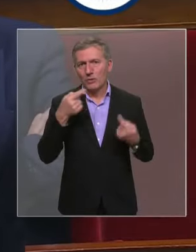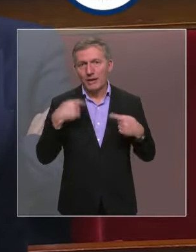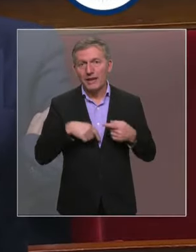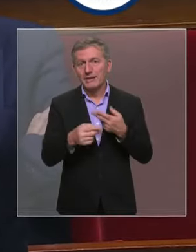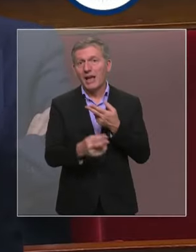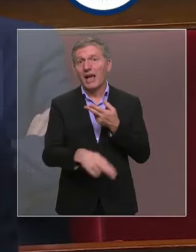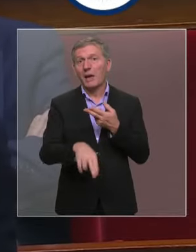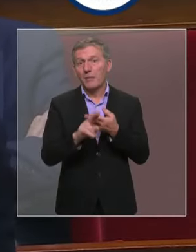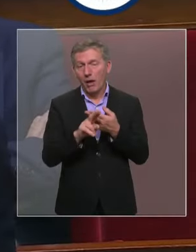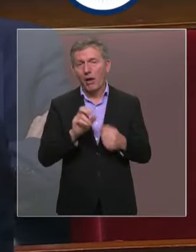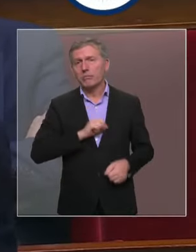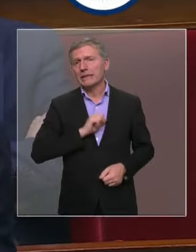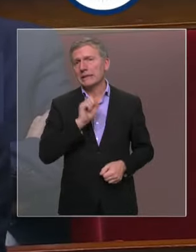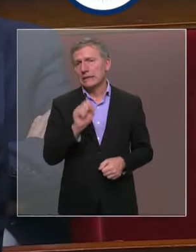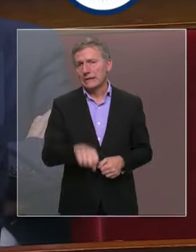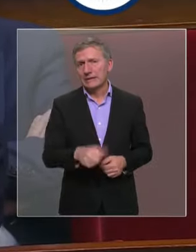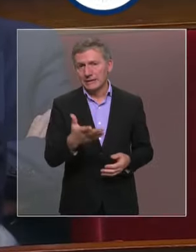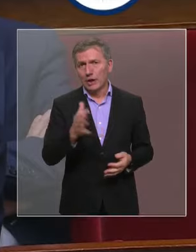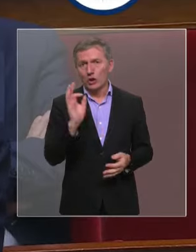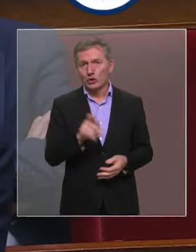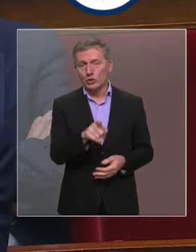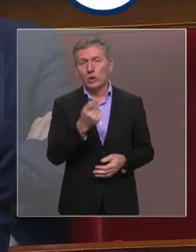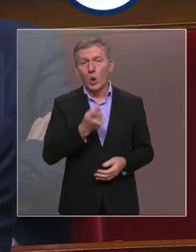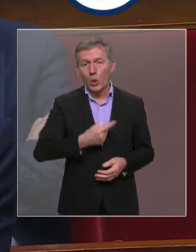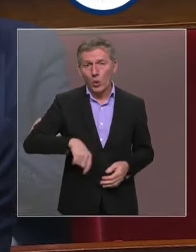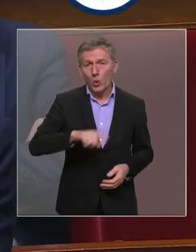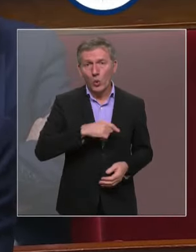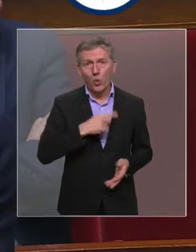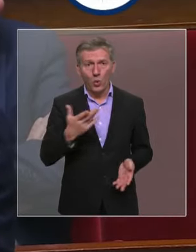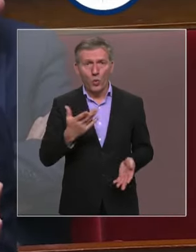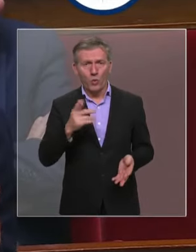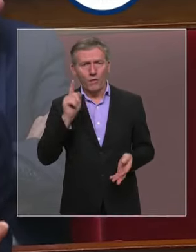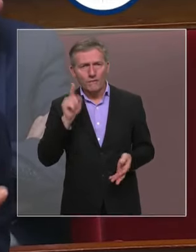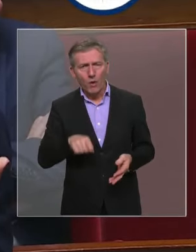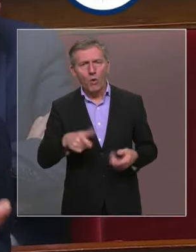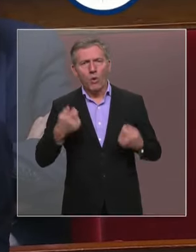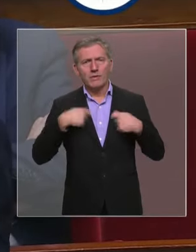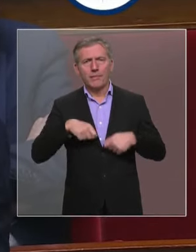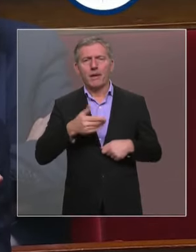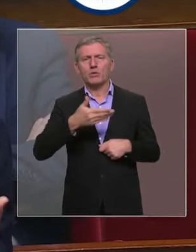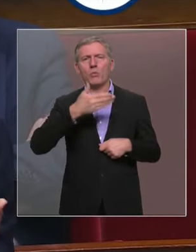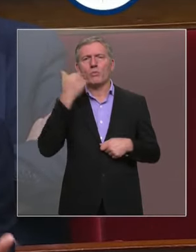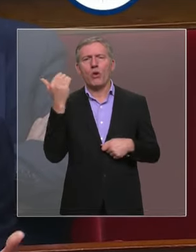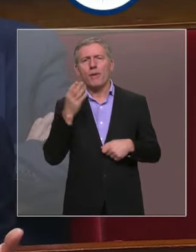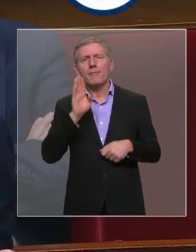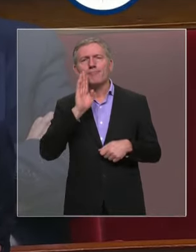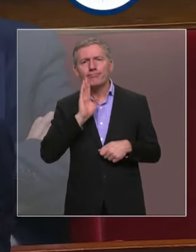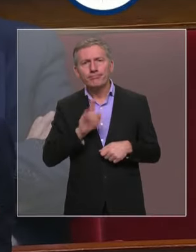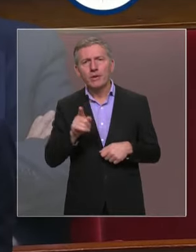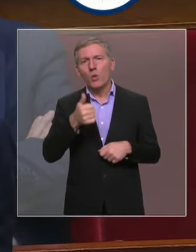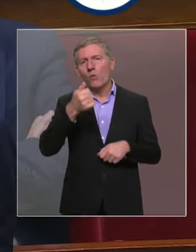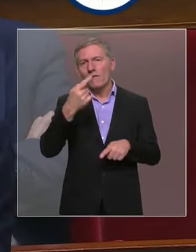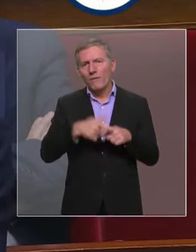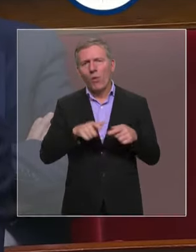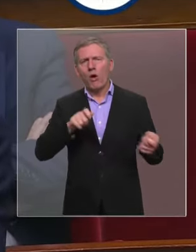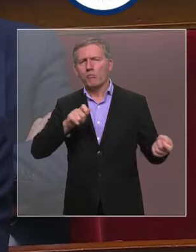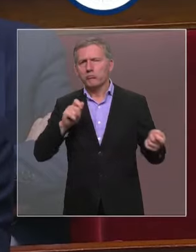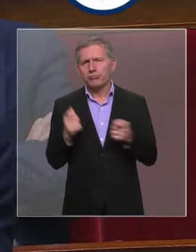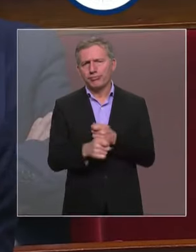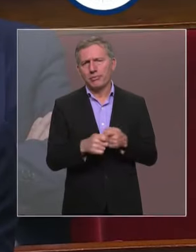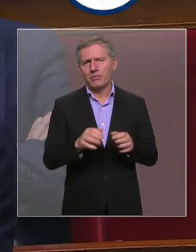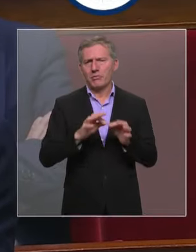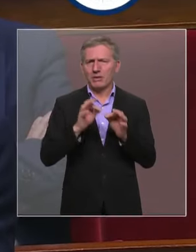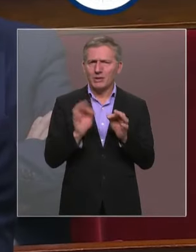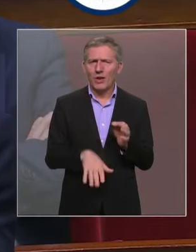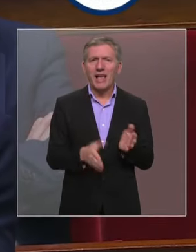et votre mea culpa. Je pense qu'effectivement, nous devons dépenser mieux. Et monsieur le ministre, de grâce, réformez une fois pour toutes le dispositif, de